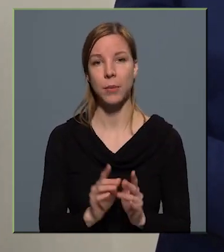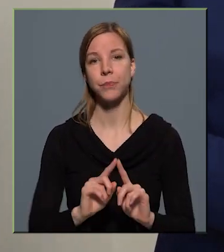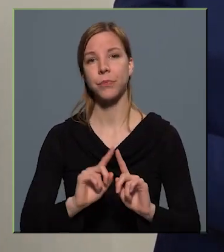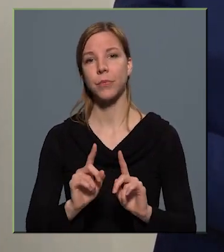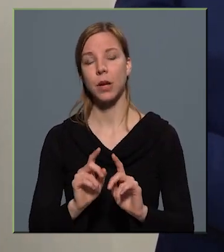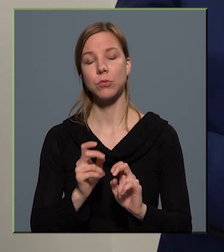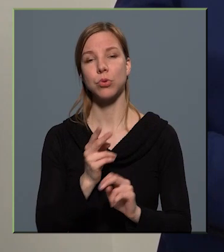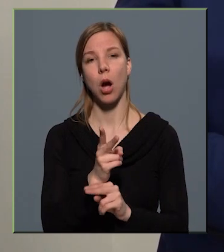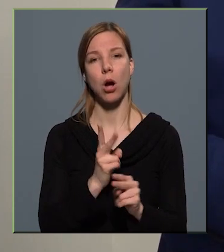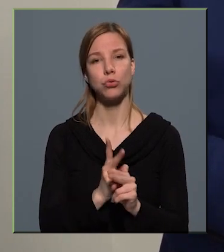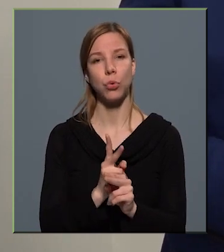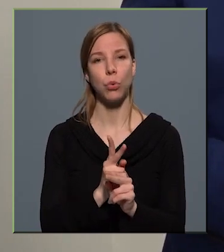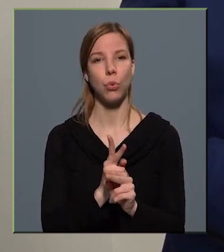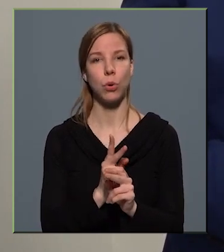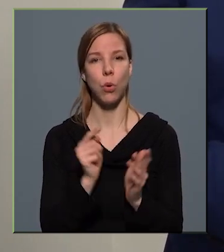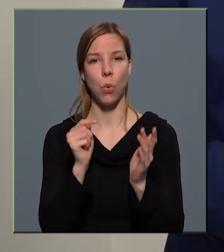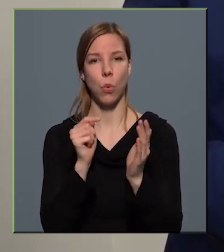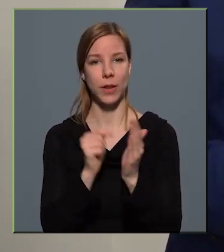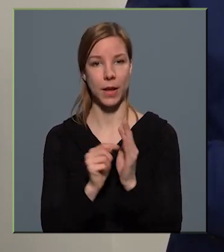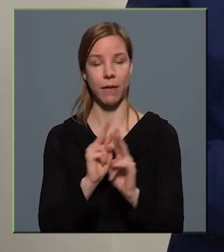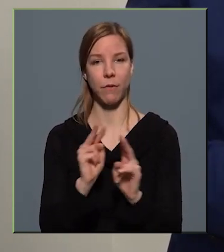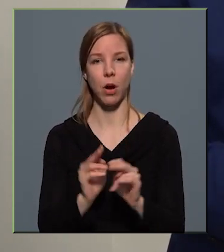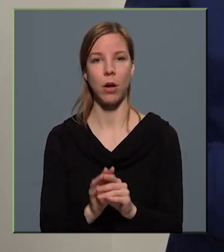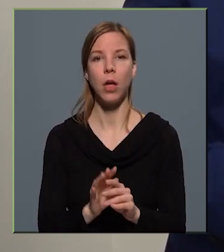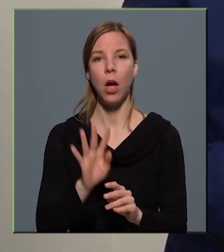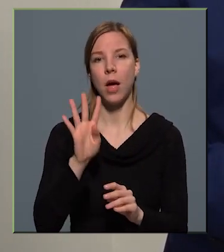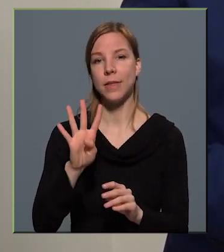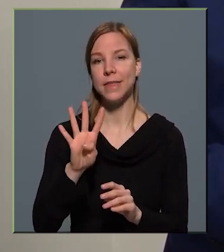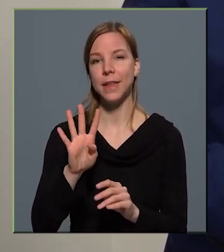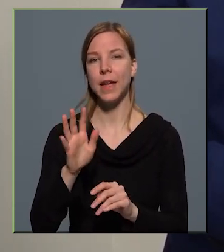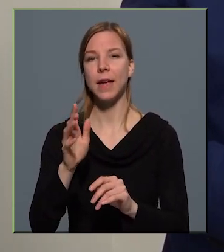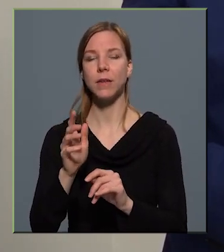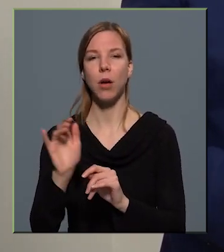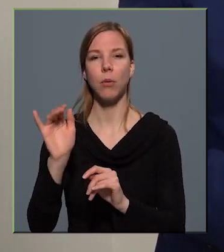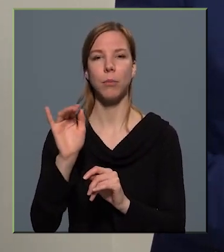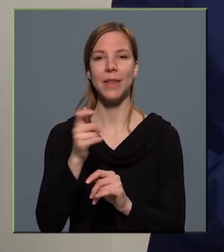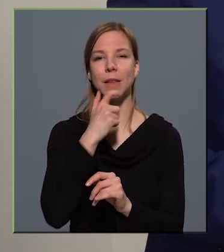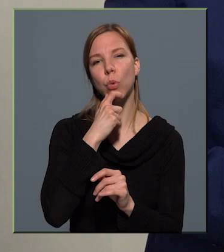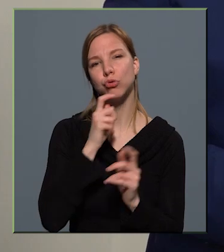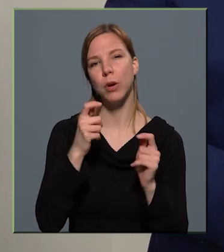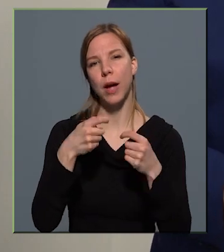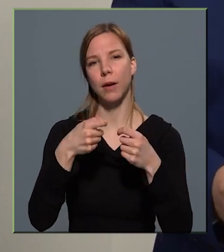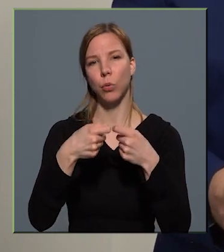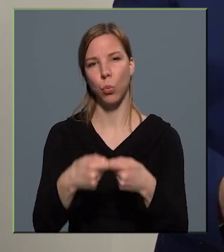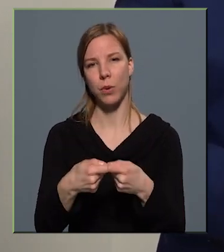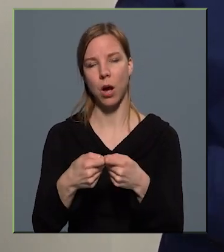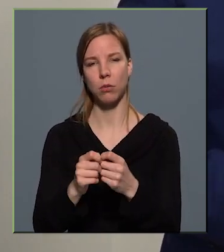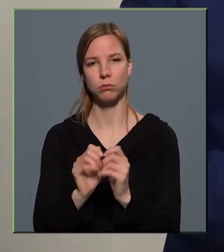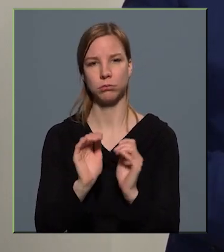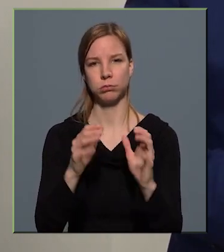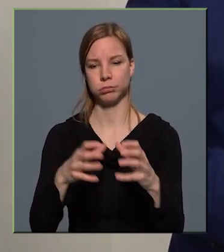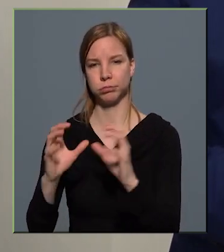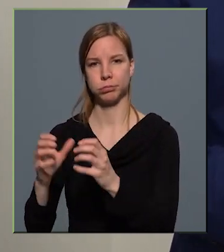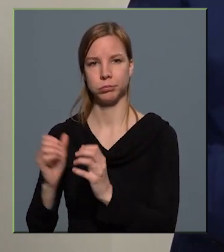a célunk a négy idősek klubja támogatásával is. Mi úgy tudjuk, hogy itt nagyon